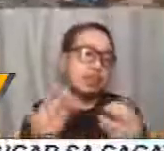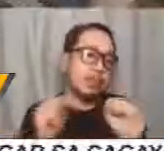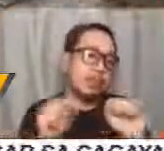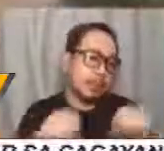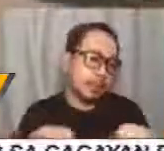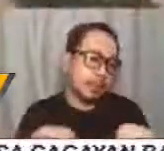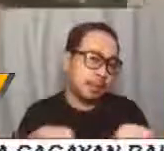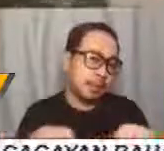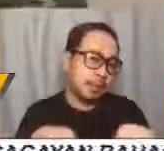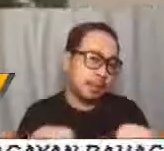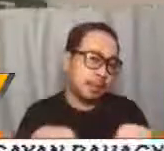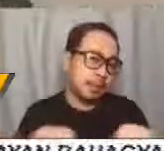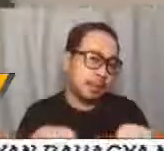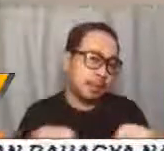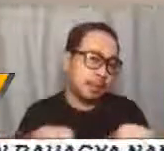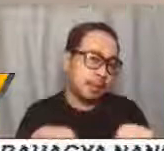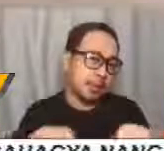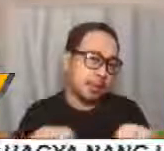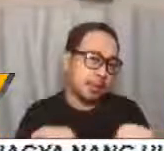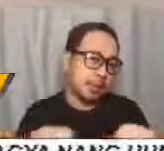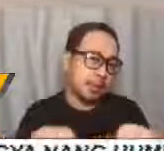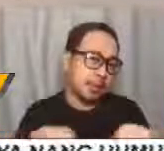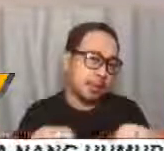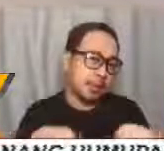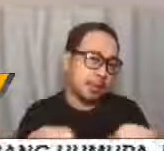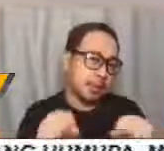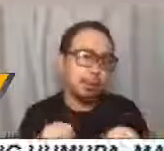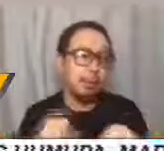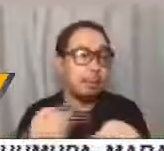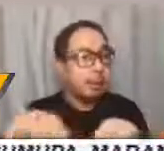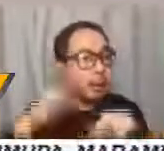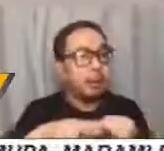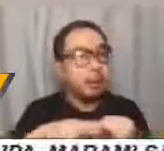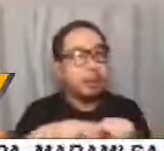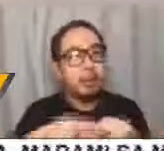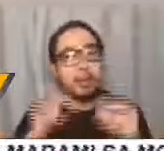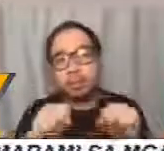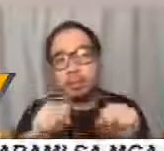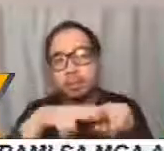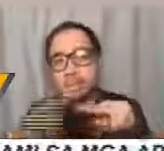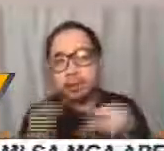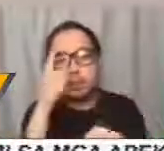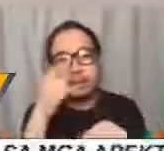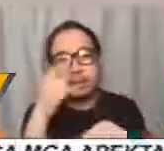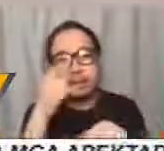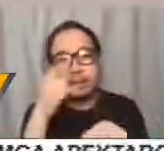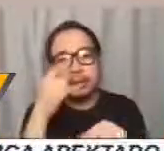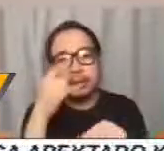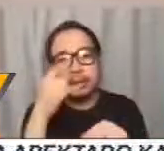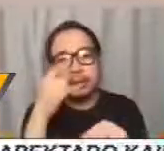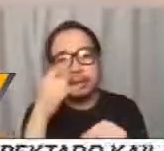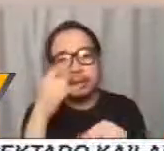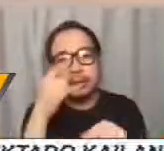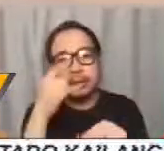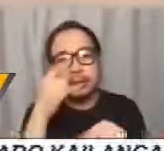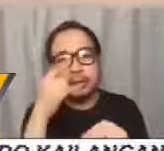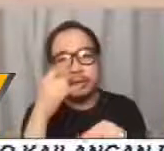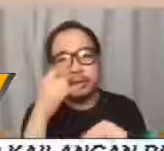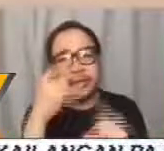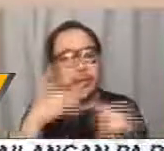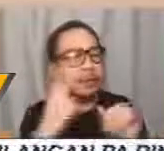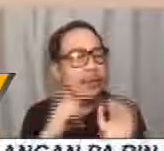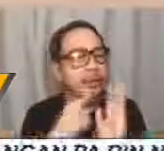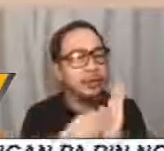Calabarzon, 5, and the Cordillera. Yung atin naman pong damage to infrastructure,